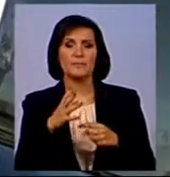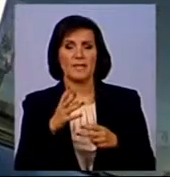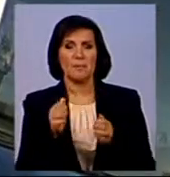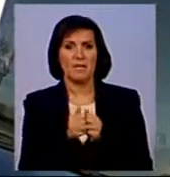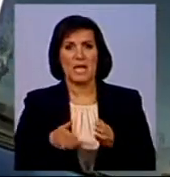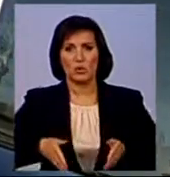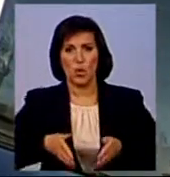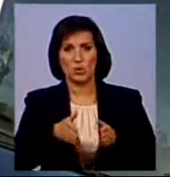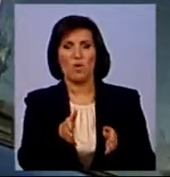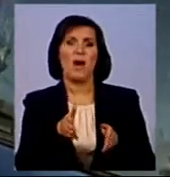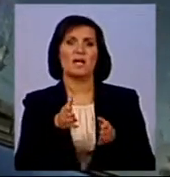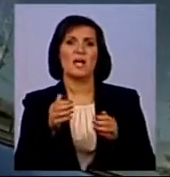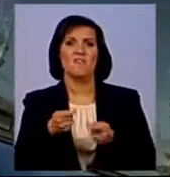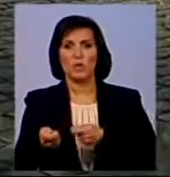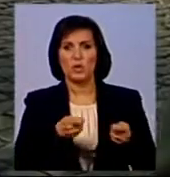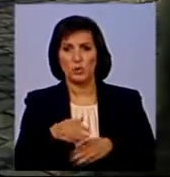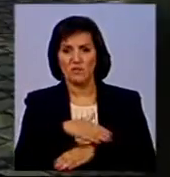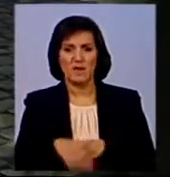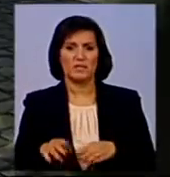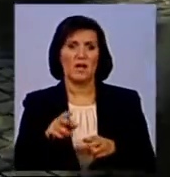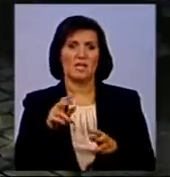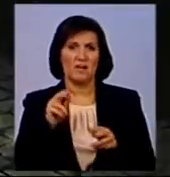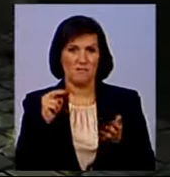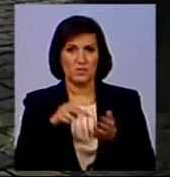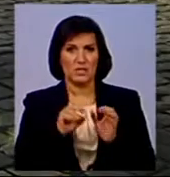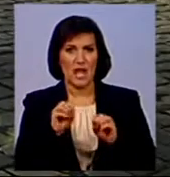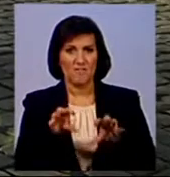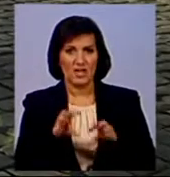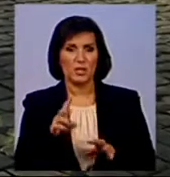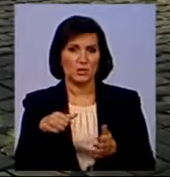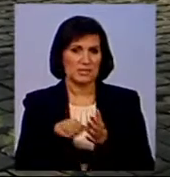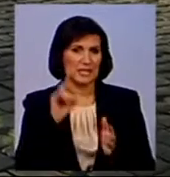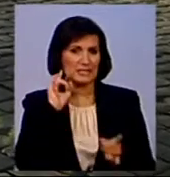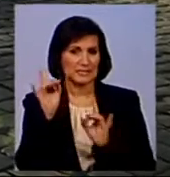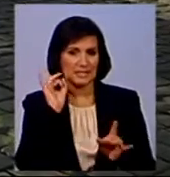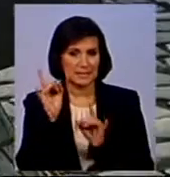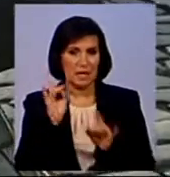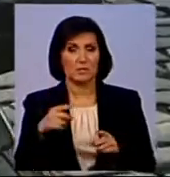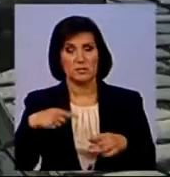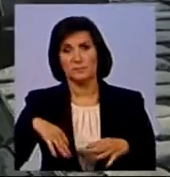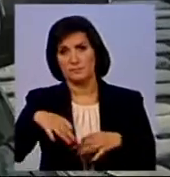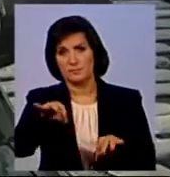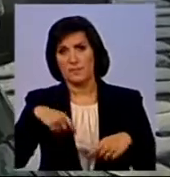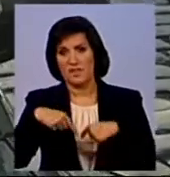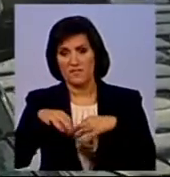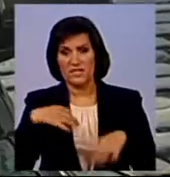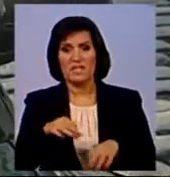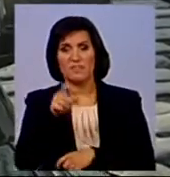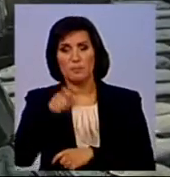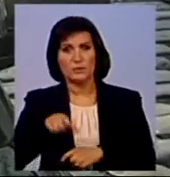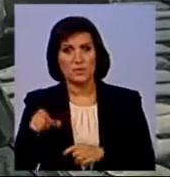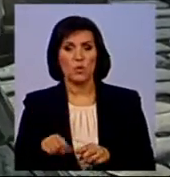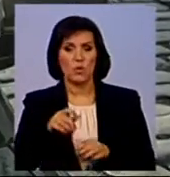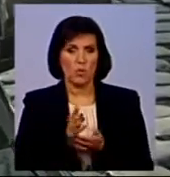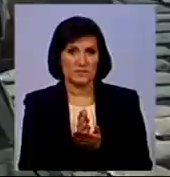урядовому кварталі, увімкнули аварійку, стали сигналити. Інші авто могли рухатися вільно. Від посадовців протестувальники